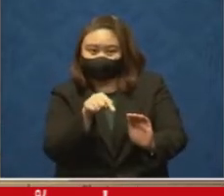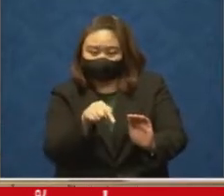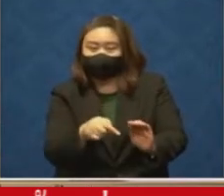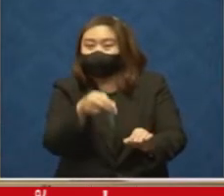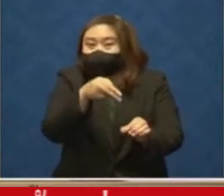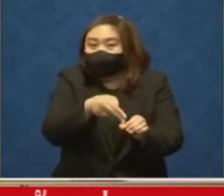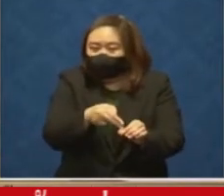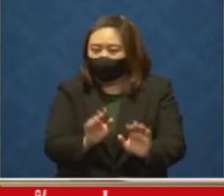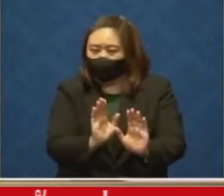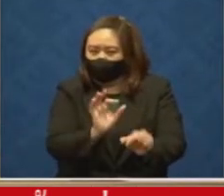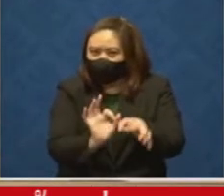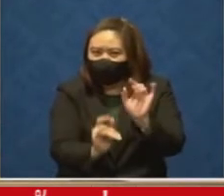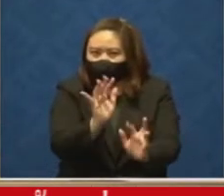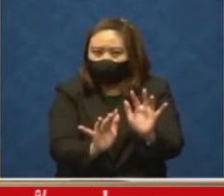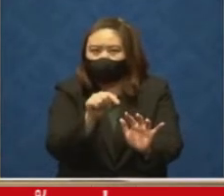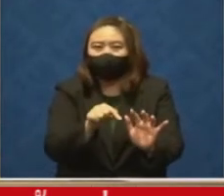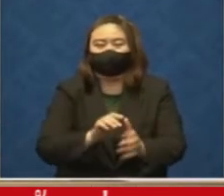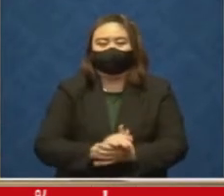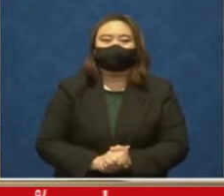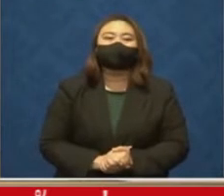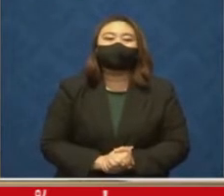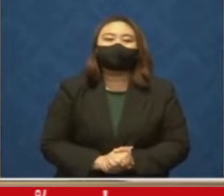000 ลิรครับซึเปถางบนจดน้มนเครื่องของบริษัท